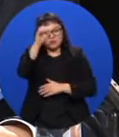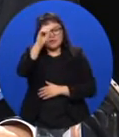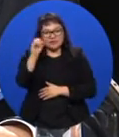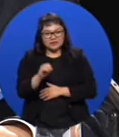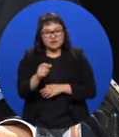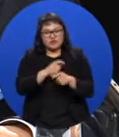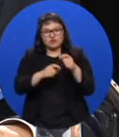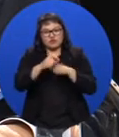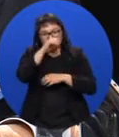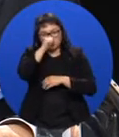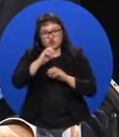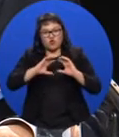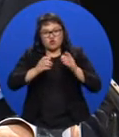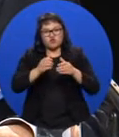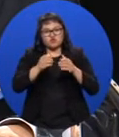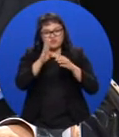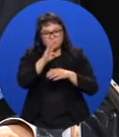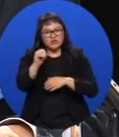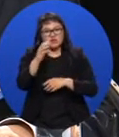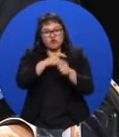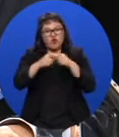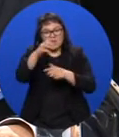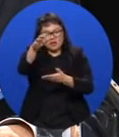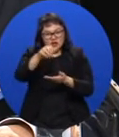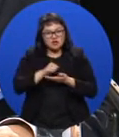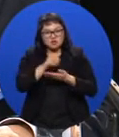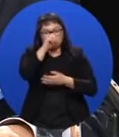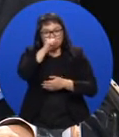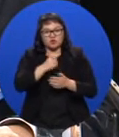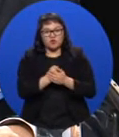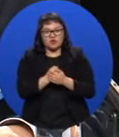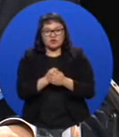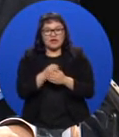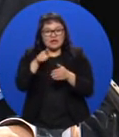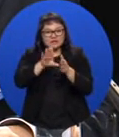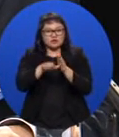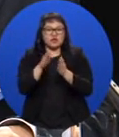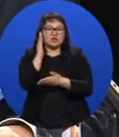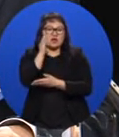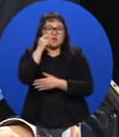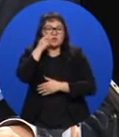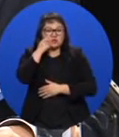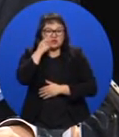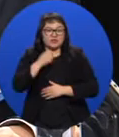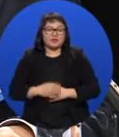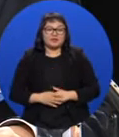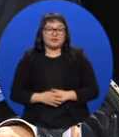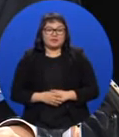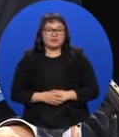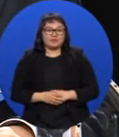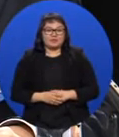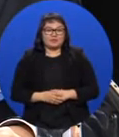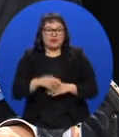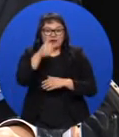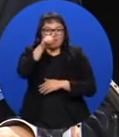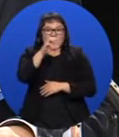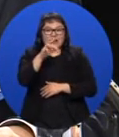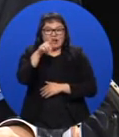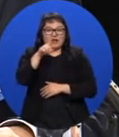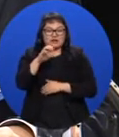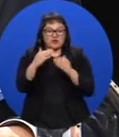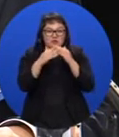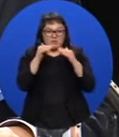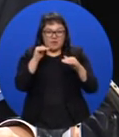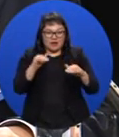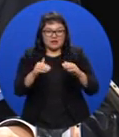더 좋죠. 국비를 많이 가져온다면 53%라면. 그런데 그때는 그걸 이야기를 못했습니다. 자, 강정 지역 발전